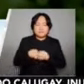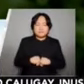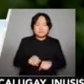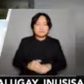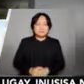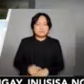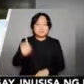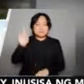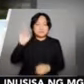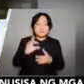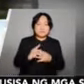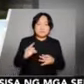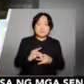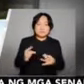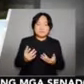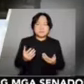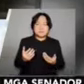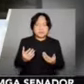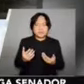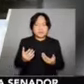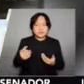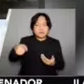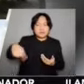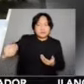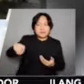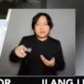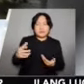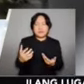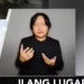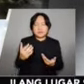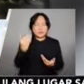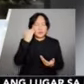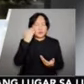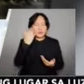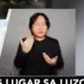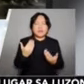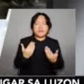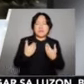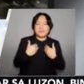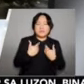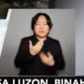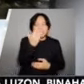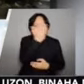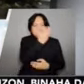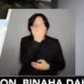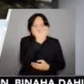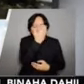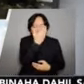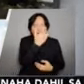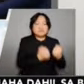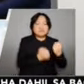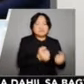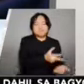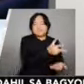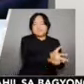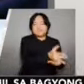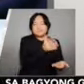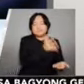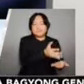ng isang show and then nag-park sila. And then, so while they're inside,